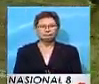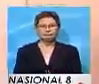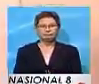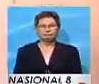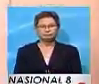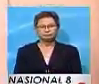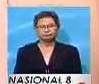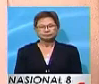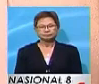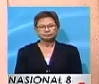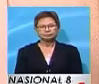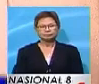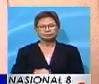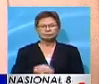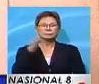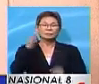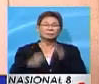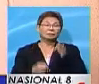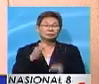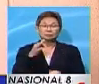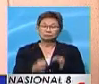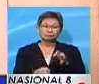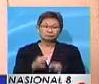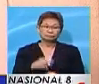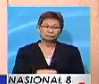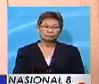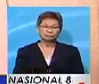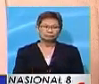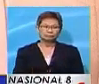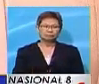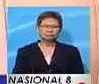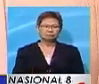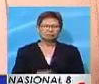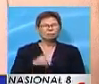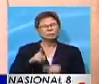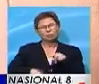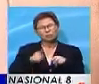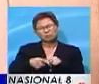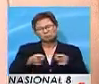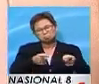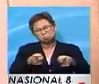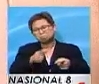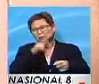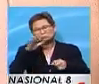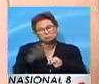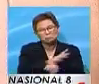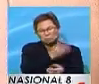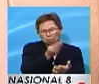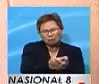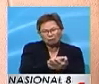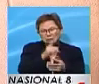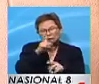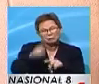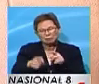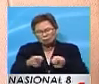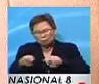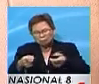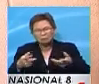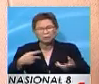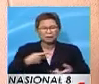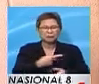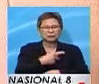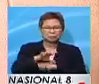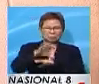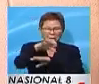Dana saya kata kalau tidak dapat mengurus mengikut kemampuan dan Kita